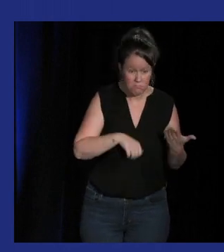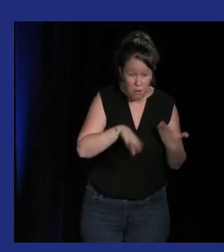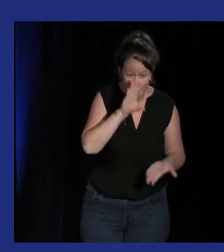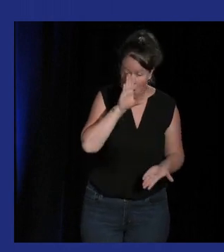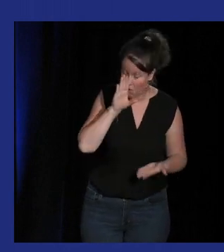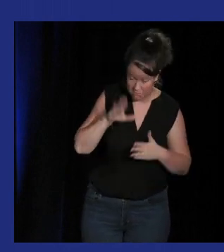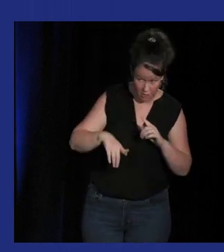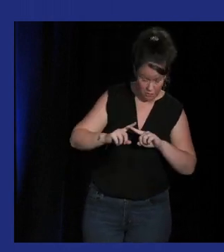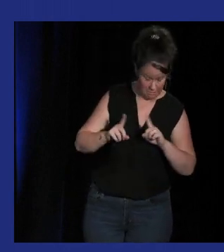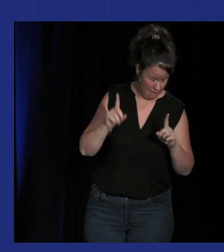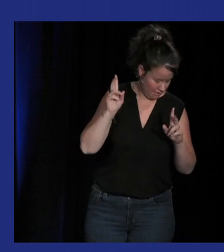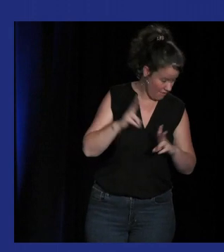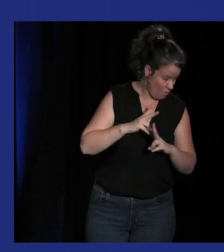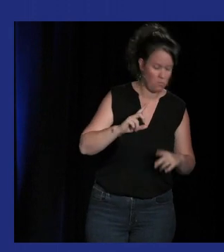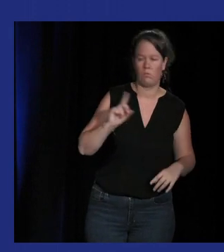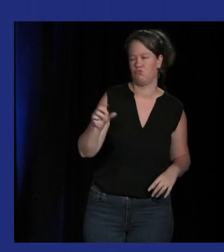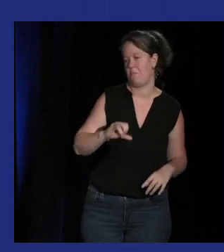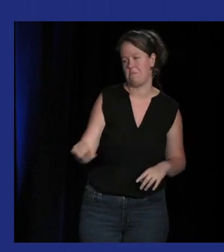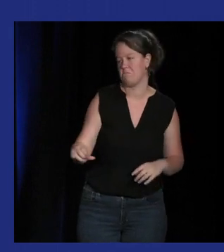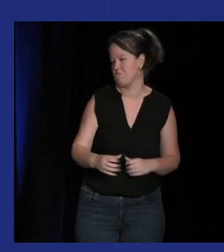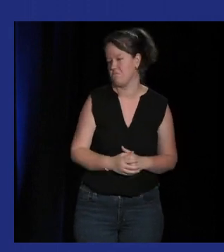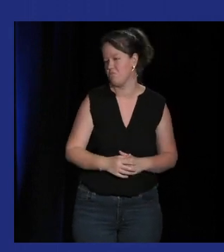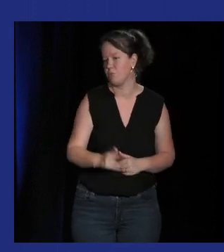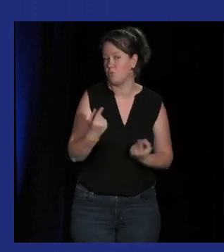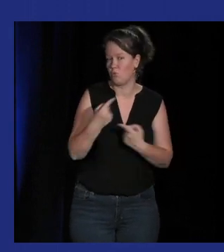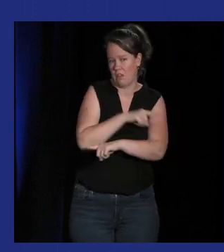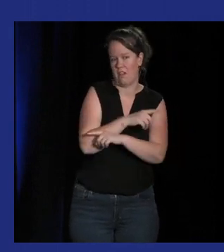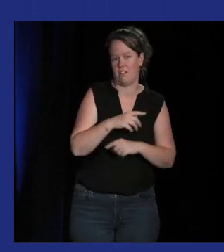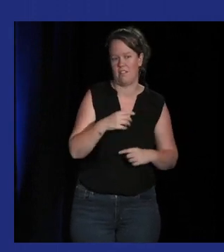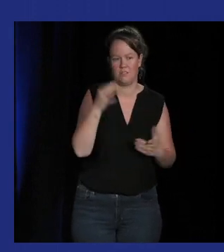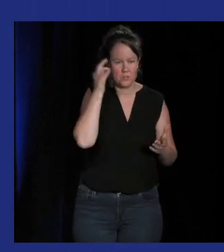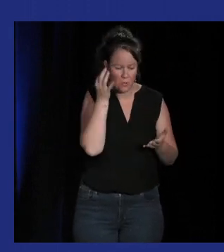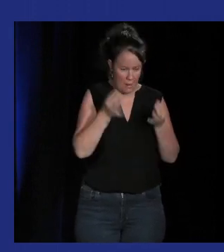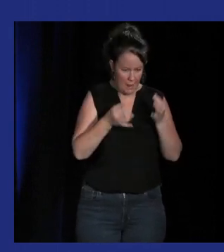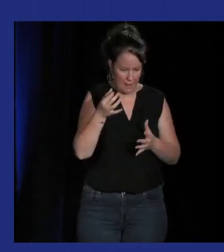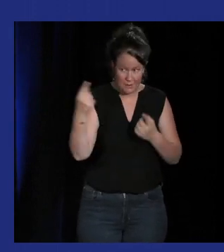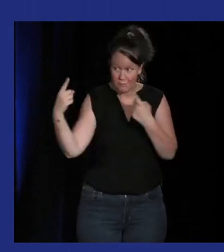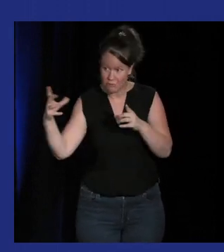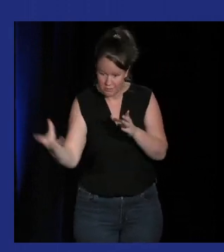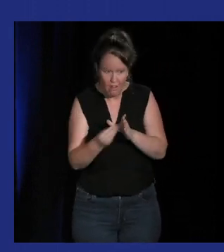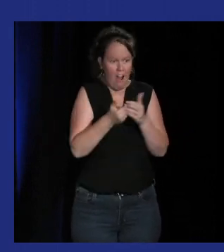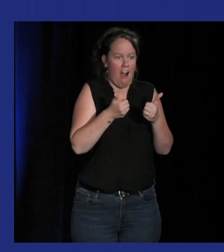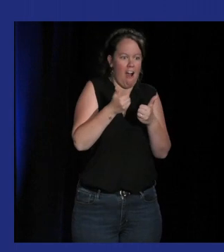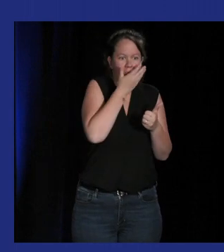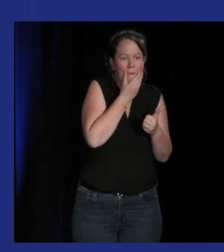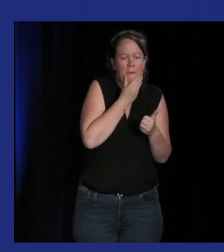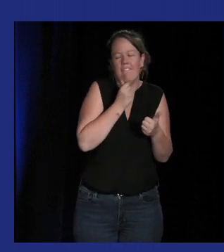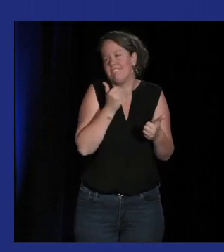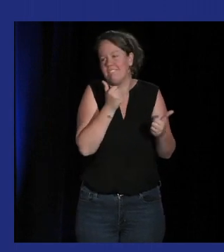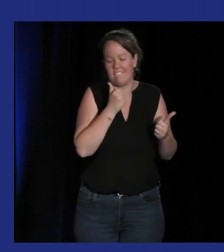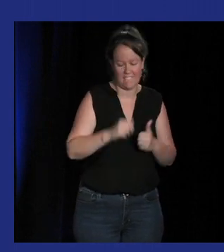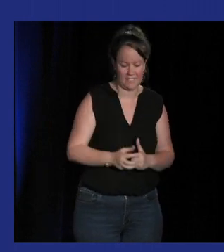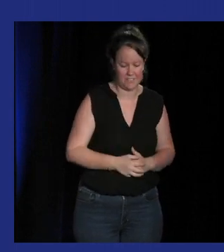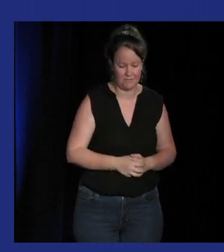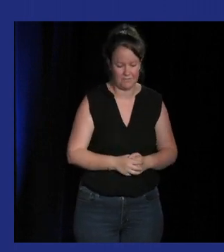plutôt vraiment un truc genre assez ça rend super bien avec la musique donc c'est trop bien où il y avait des j'ai tendance un peu sous mixer